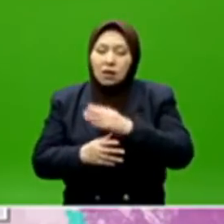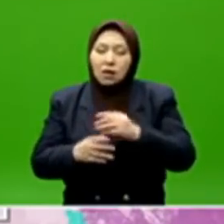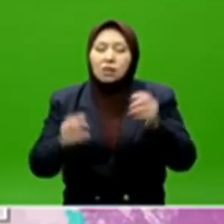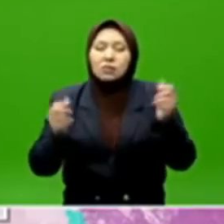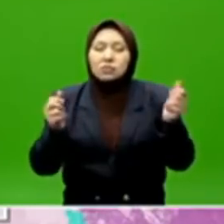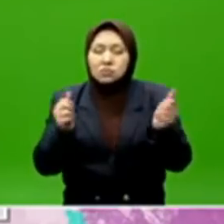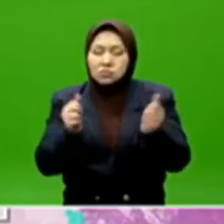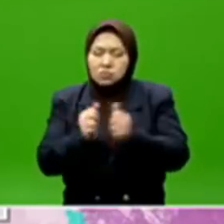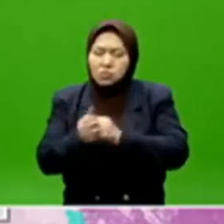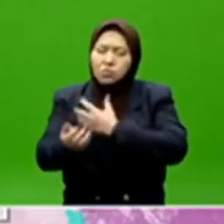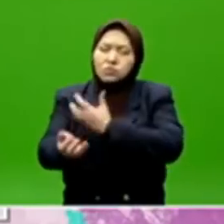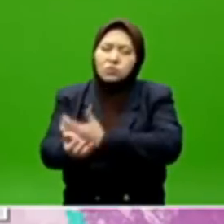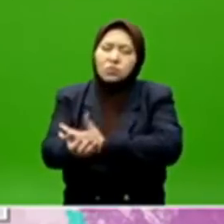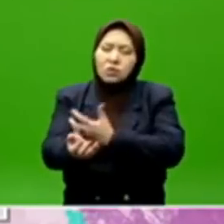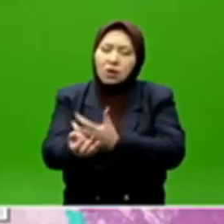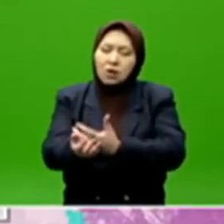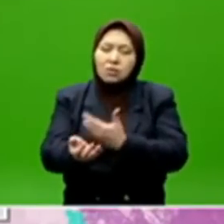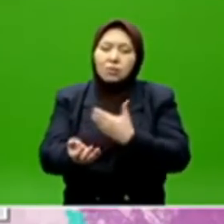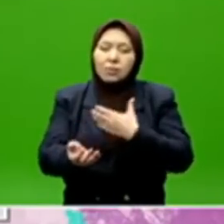ذريتي